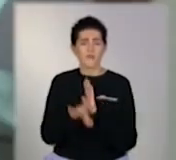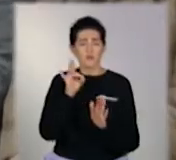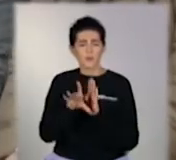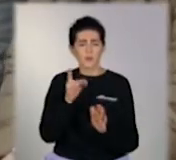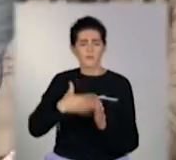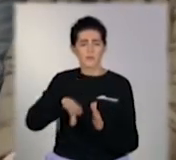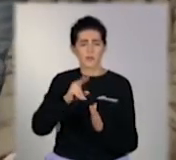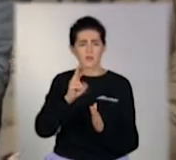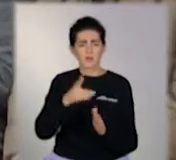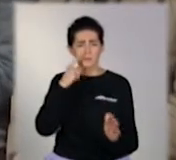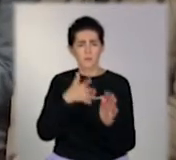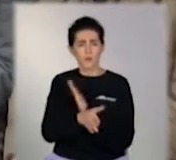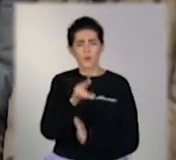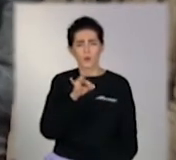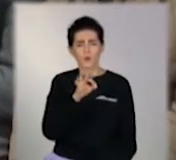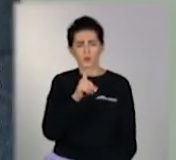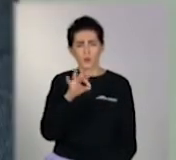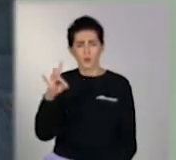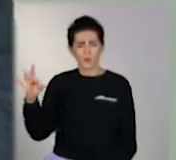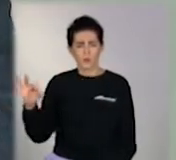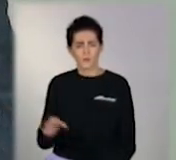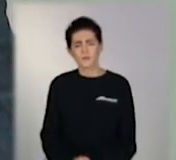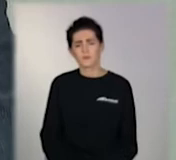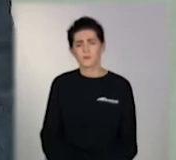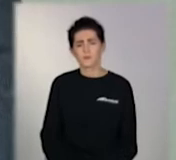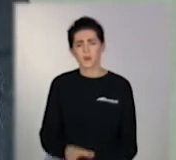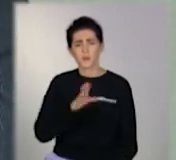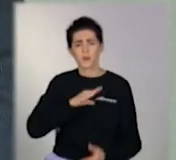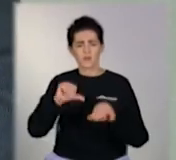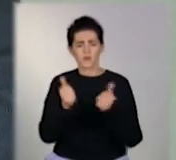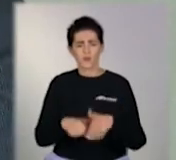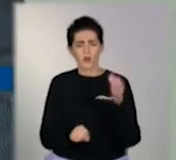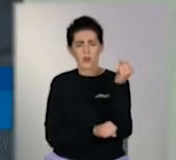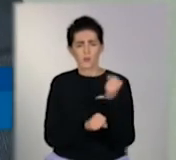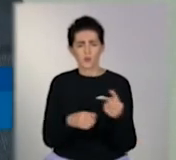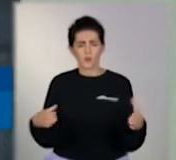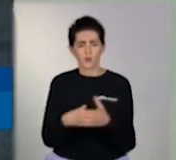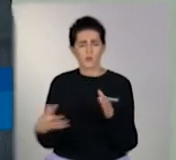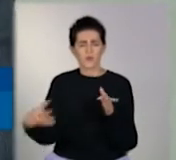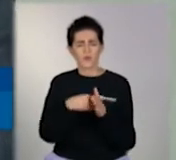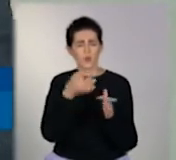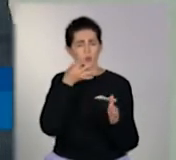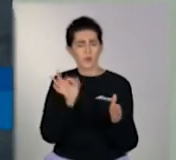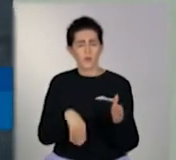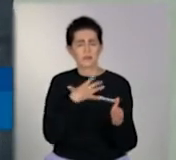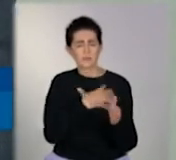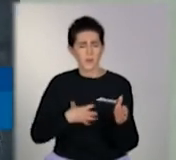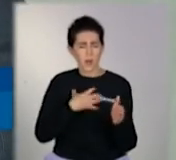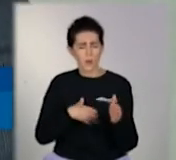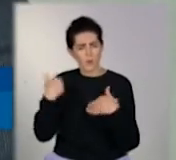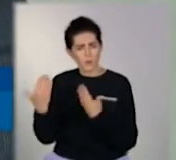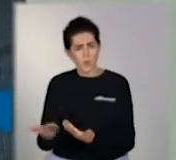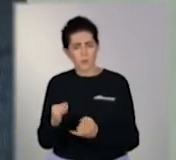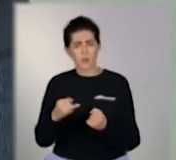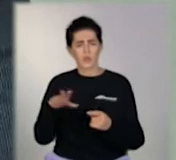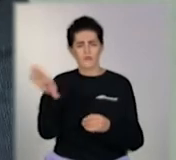одержувачів житла прозоро, запевняють чиновники. Була сформована робоча група, в яку ввійшли спеціалісти ісполкома, а також